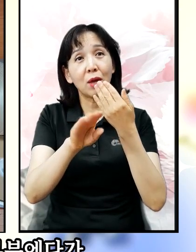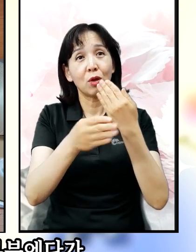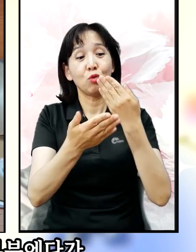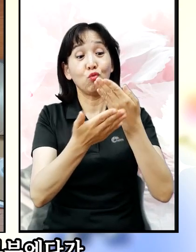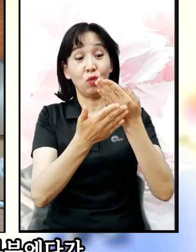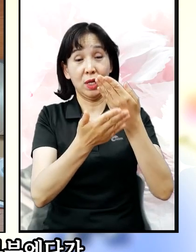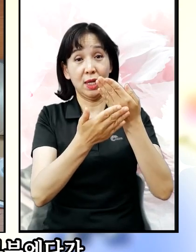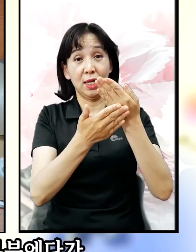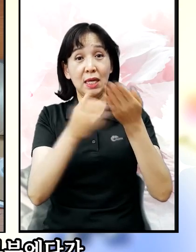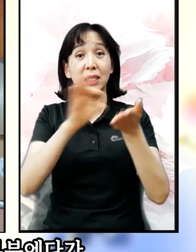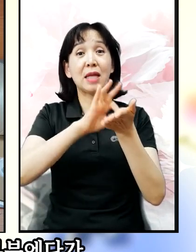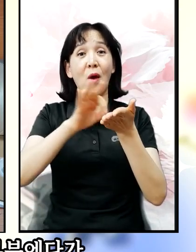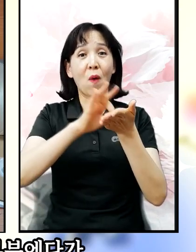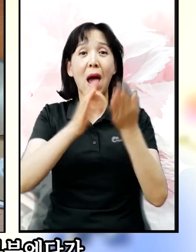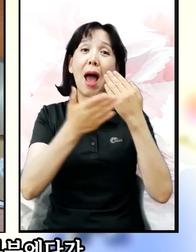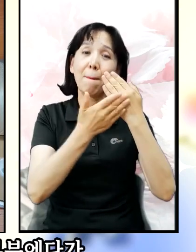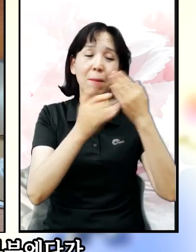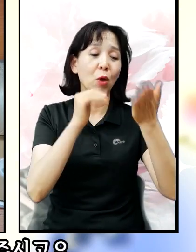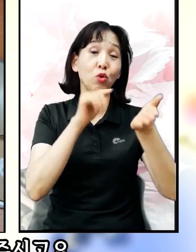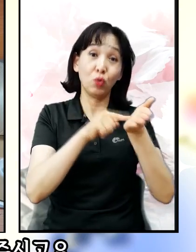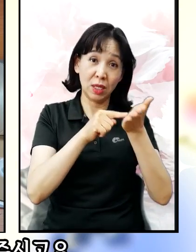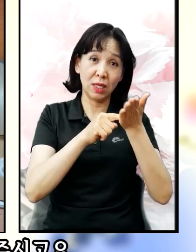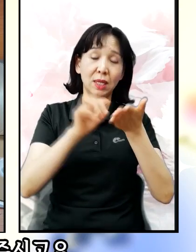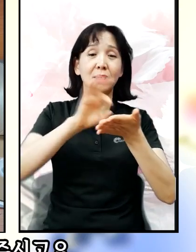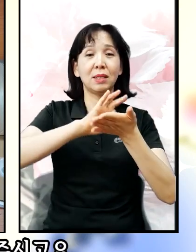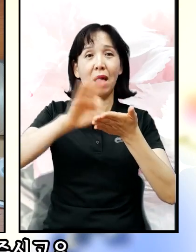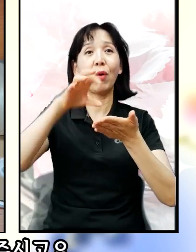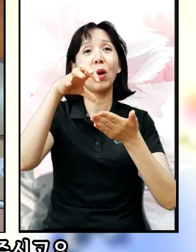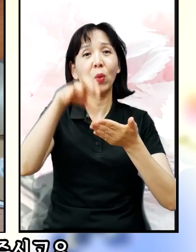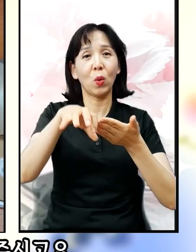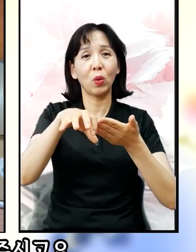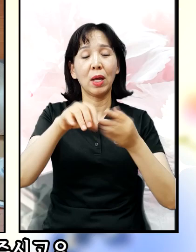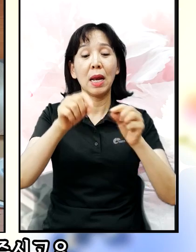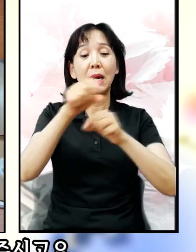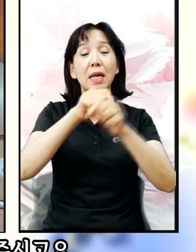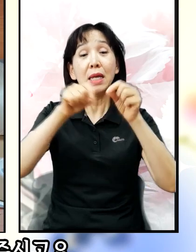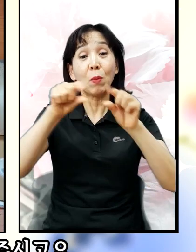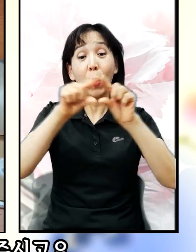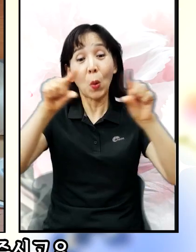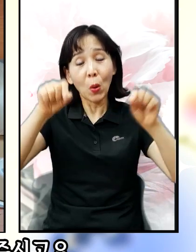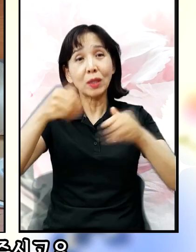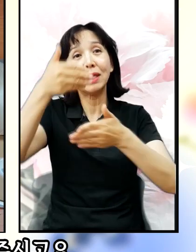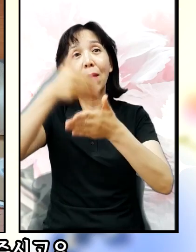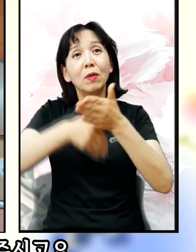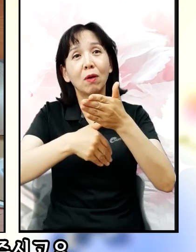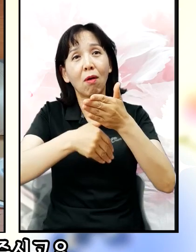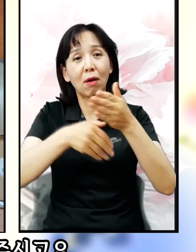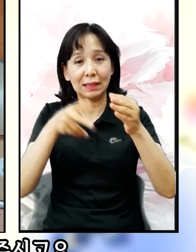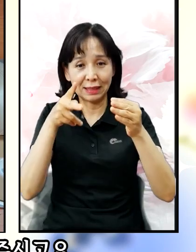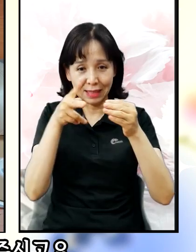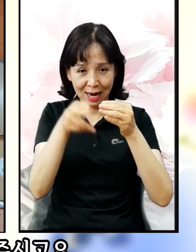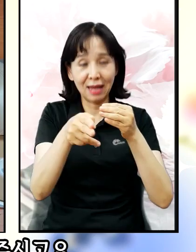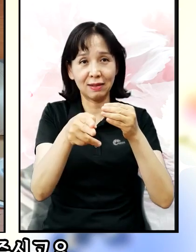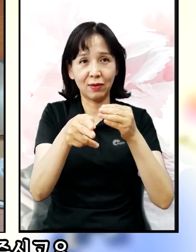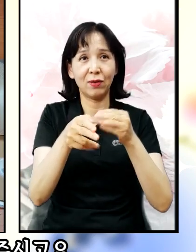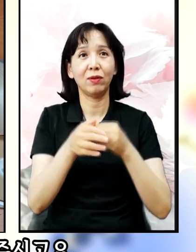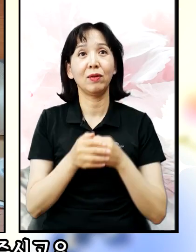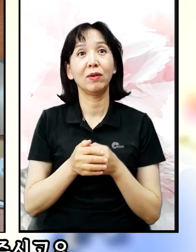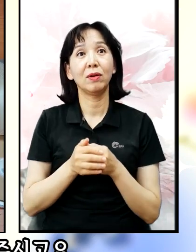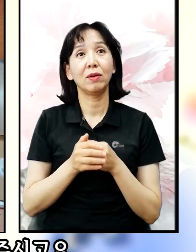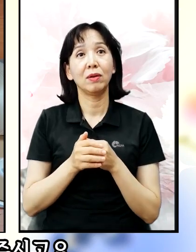그래서 내가 뒤쪽으로 사용할 부분에다가 요거를 리본 남는 부분을 잘라